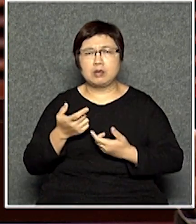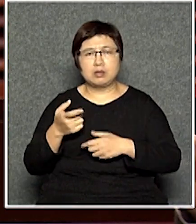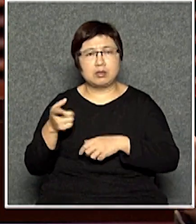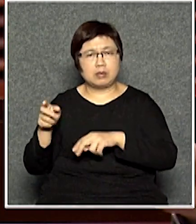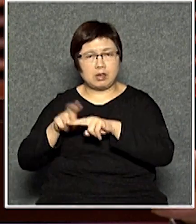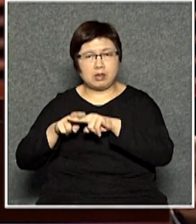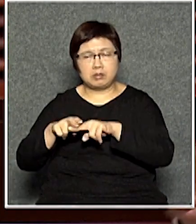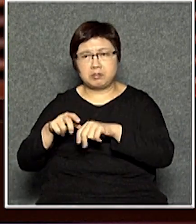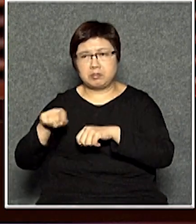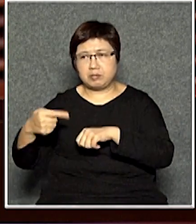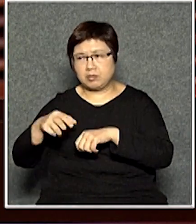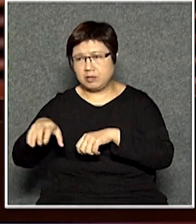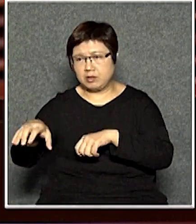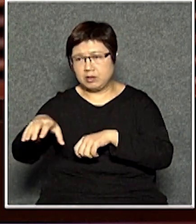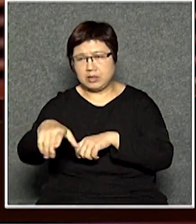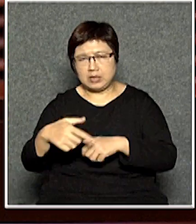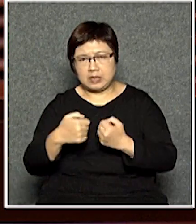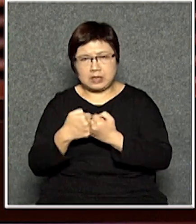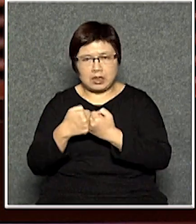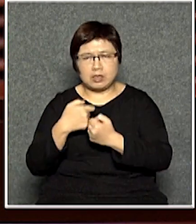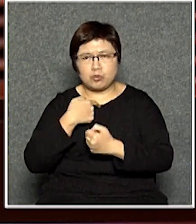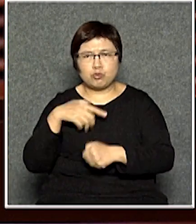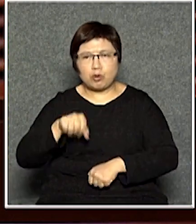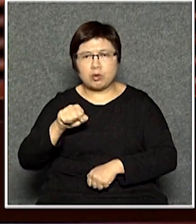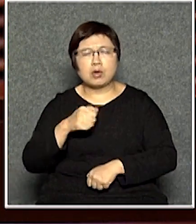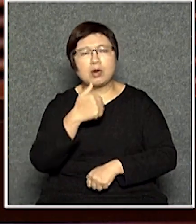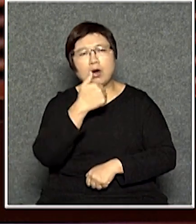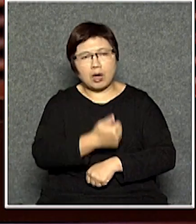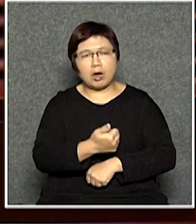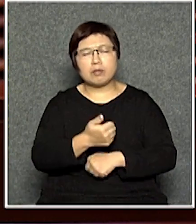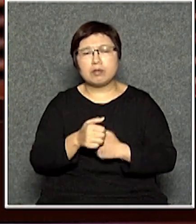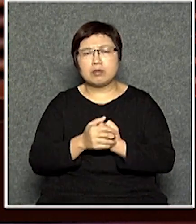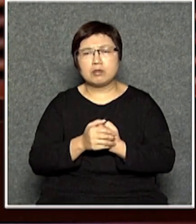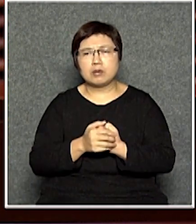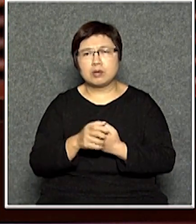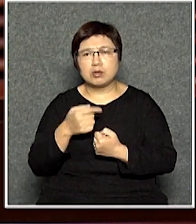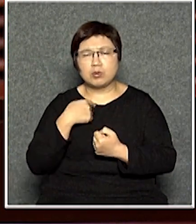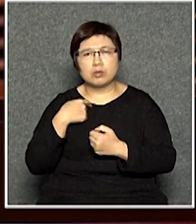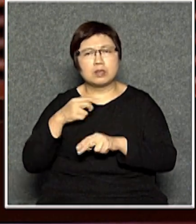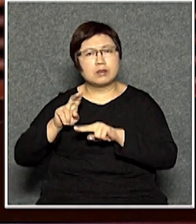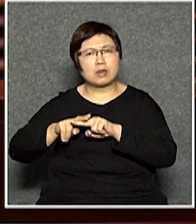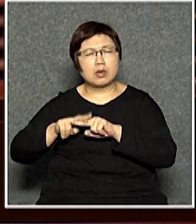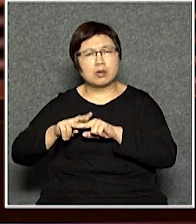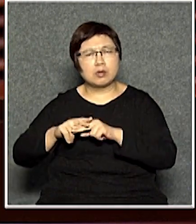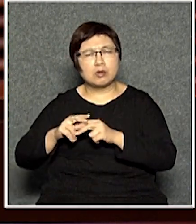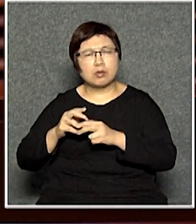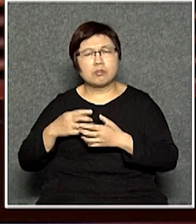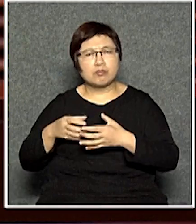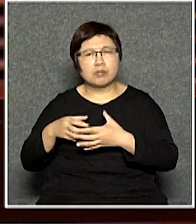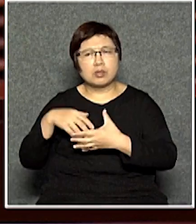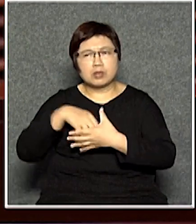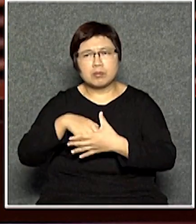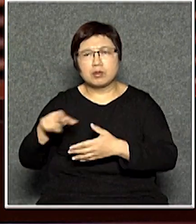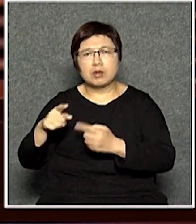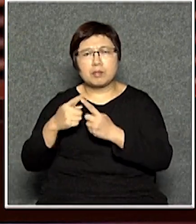市都是爭相地用的，對了，我們正正作為祖國的一份子，我相信民建聯的議員必